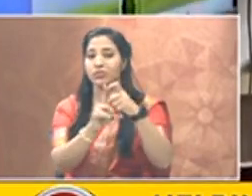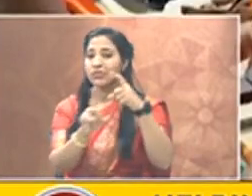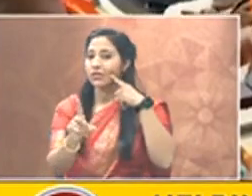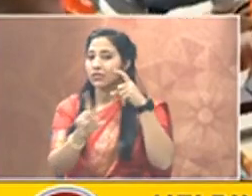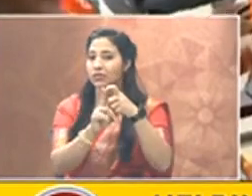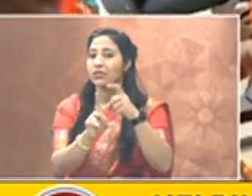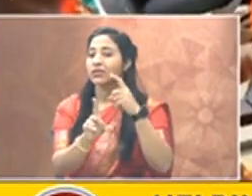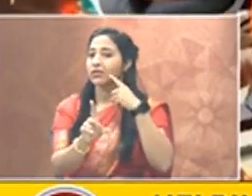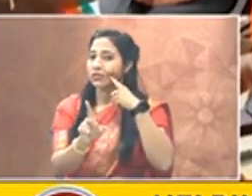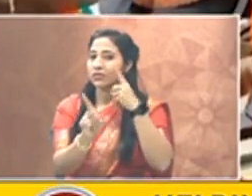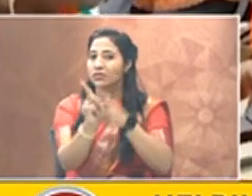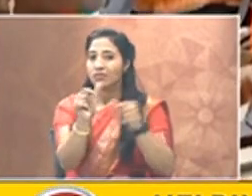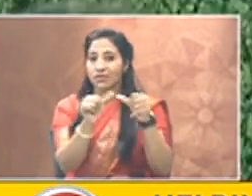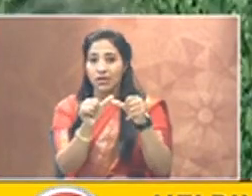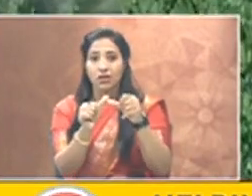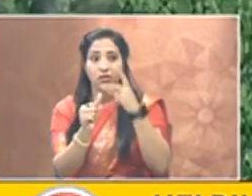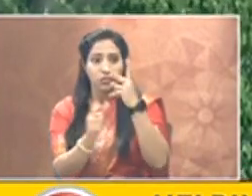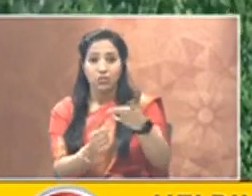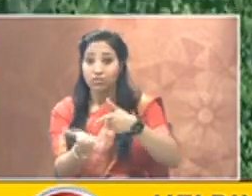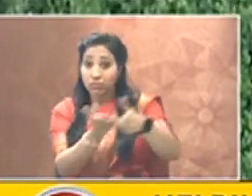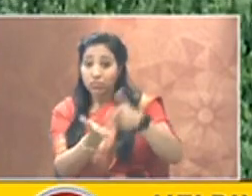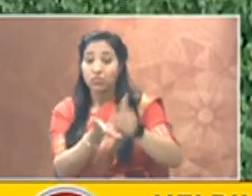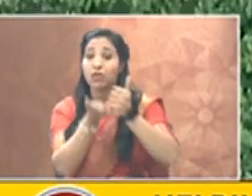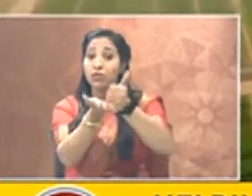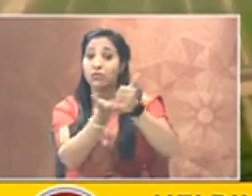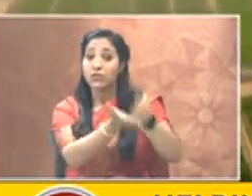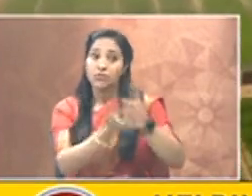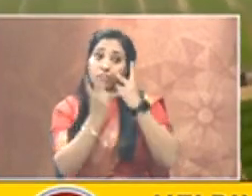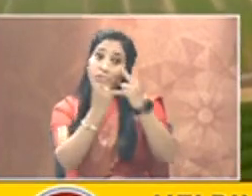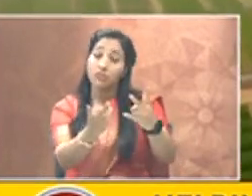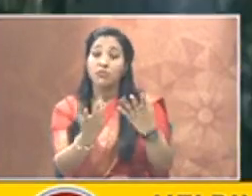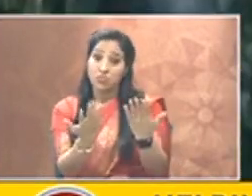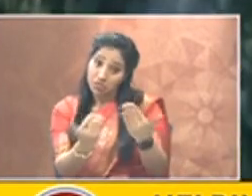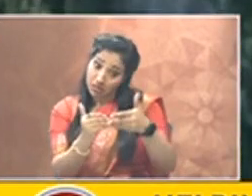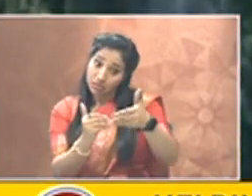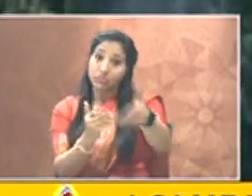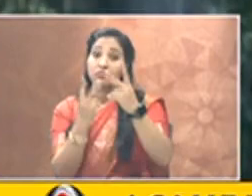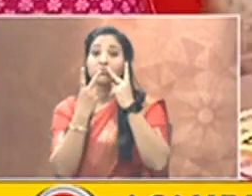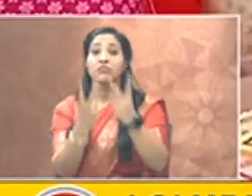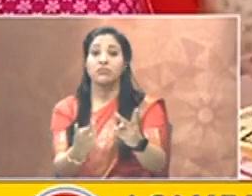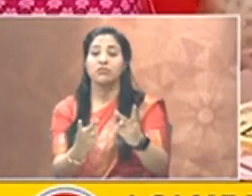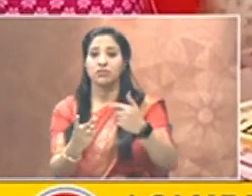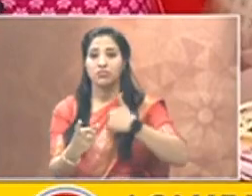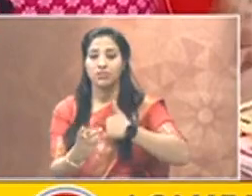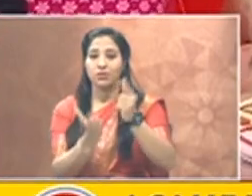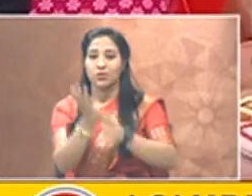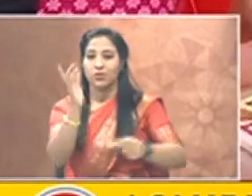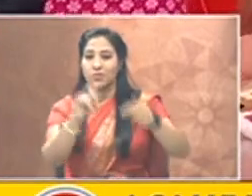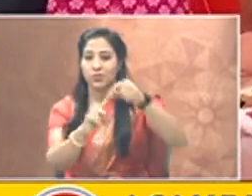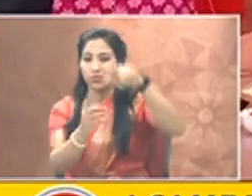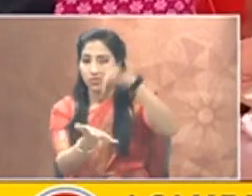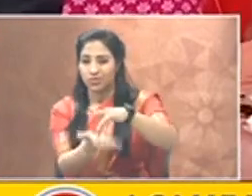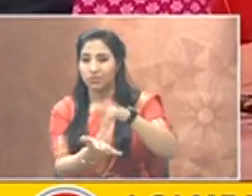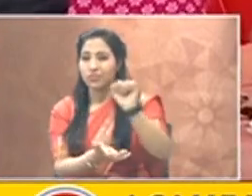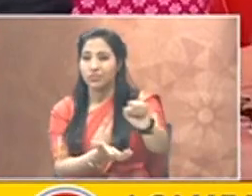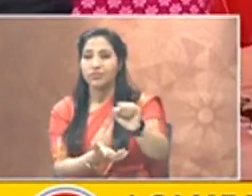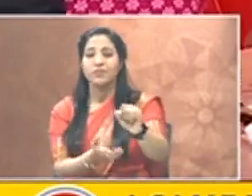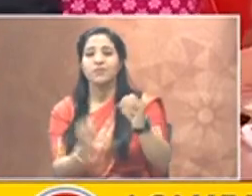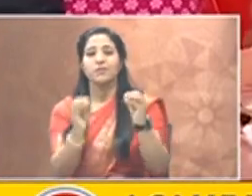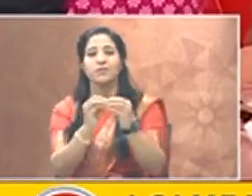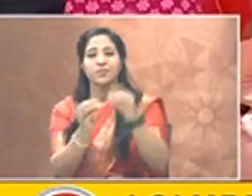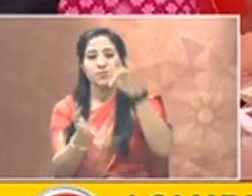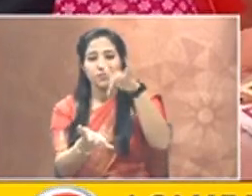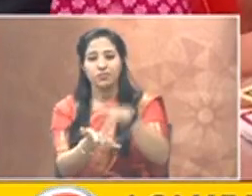माध्यम से खेती में मदद करती हुई दिखाई देगी। मुझे यूपी के बहराइच